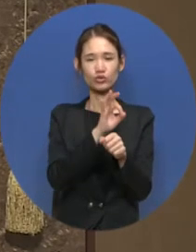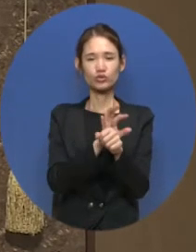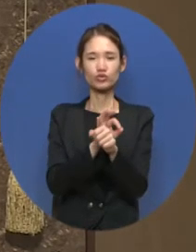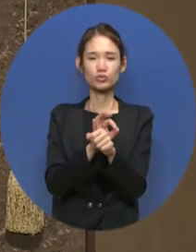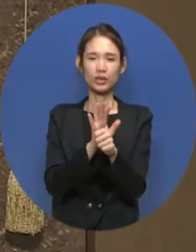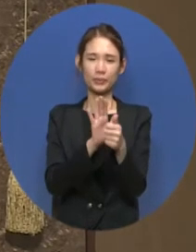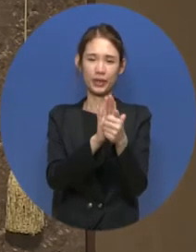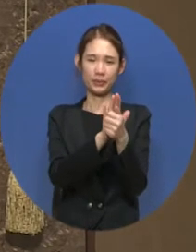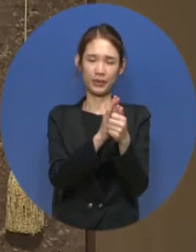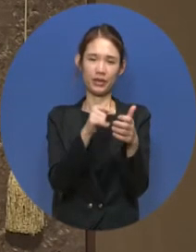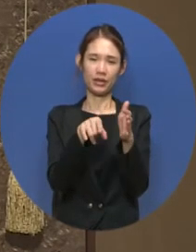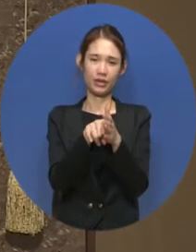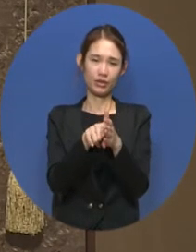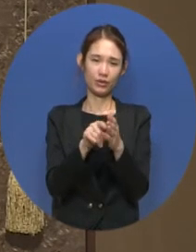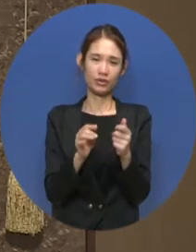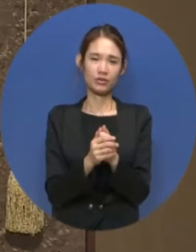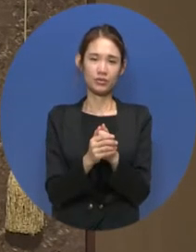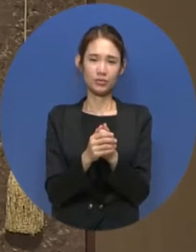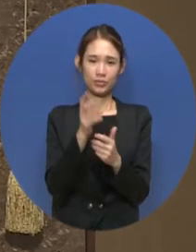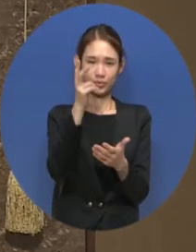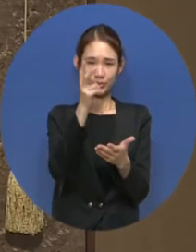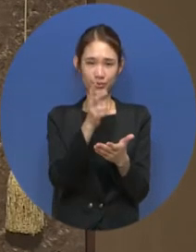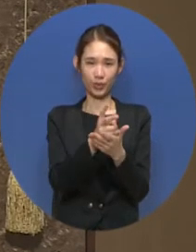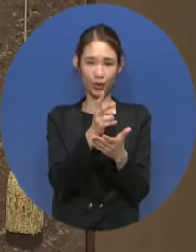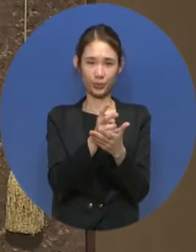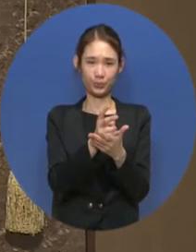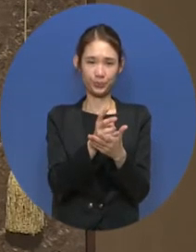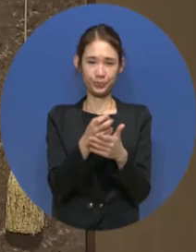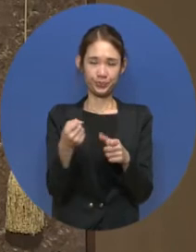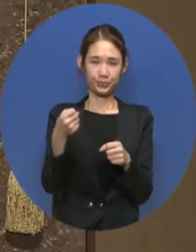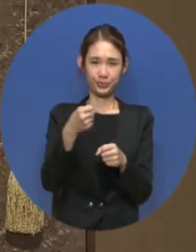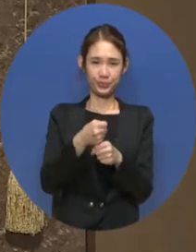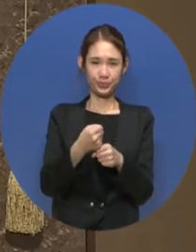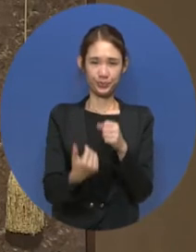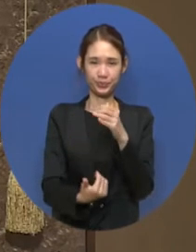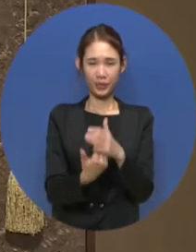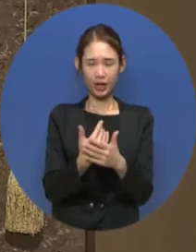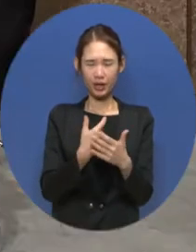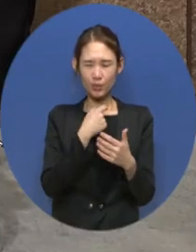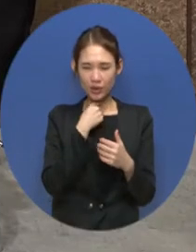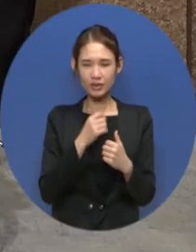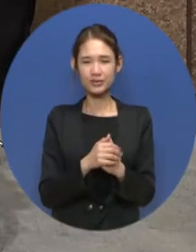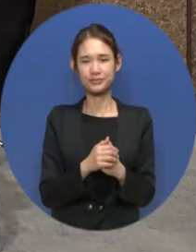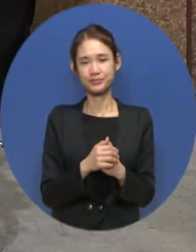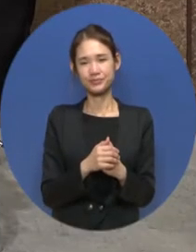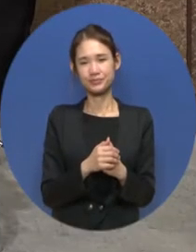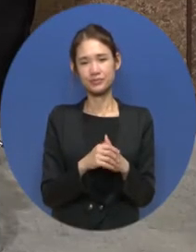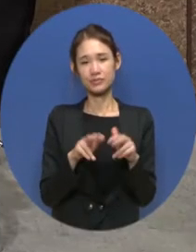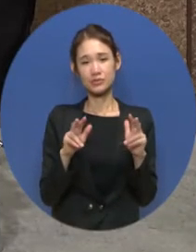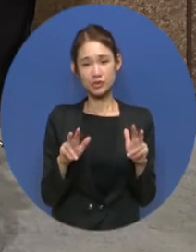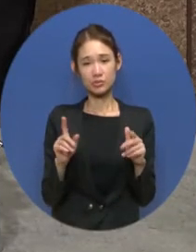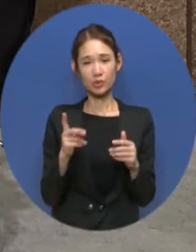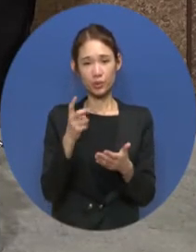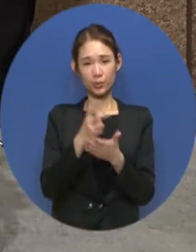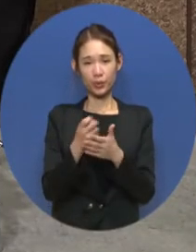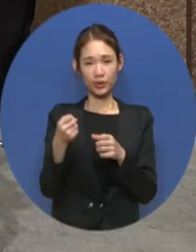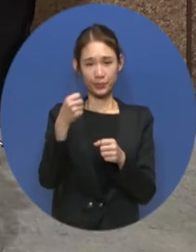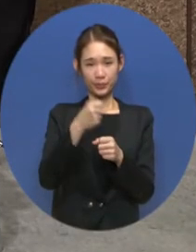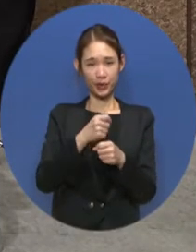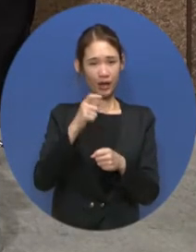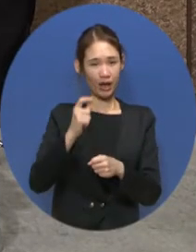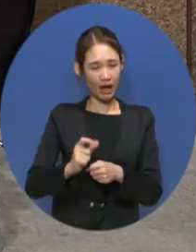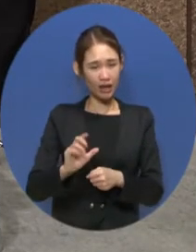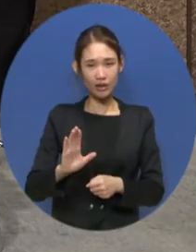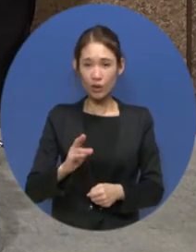들까지도 좀 구매를 할수 있도록 좀 법적으로 반영이 되었으면 좋겠습니다. 네, 지금은 그럼 그 법적으로